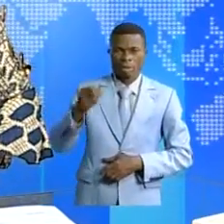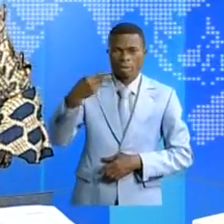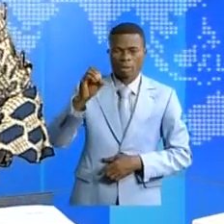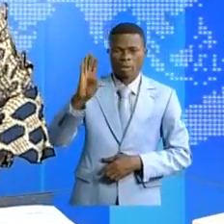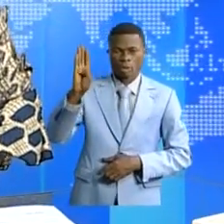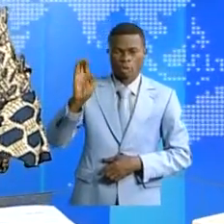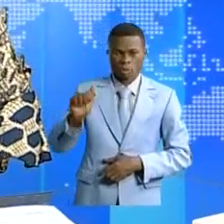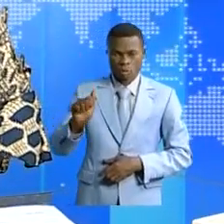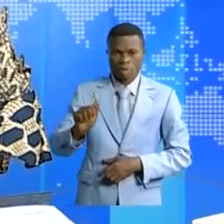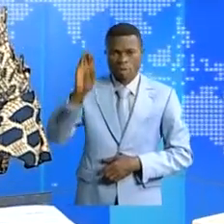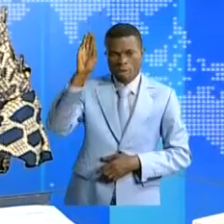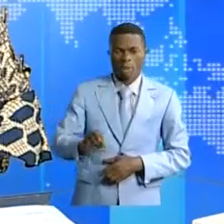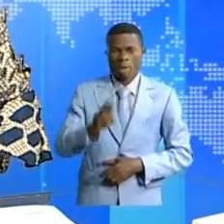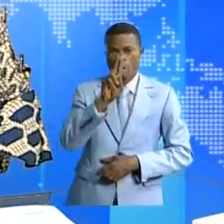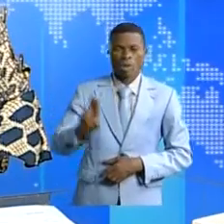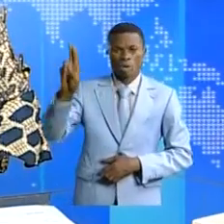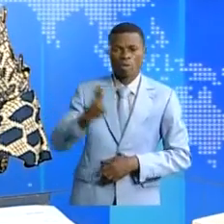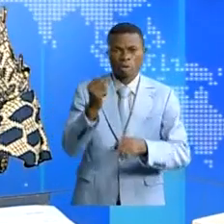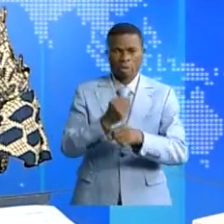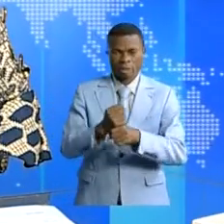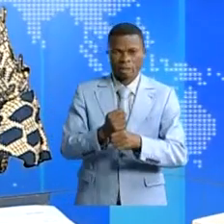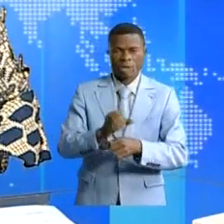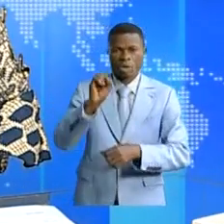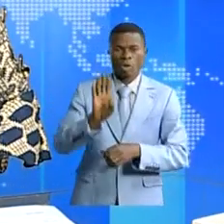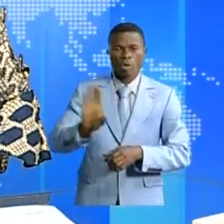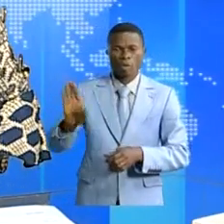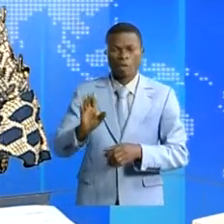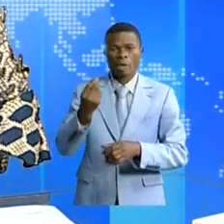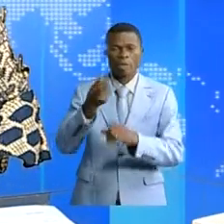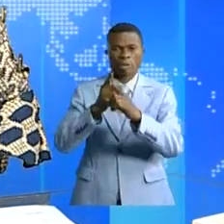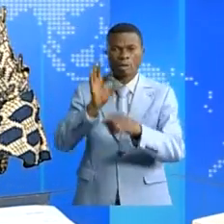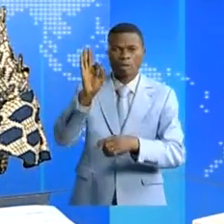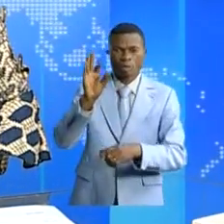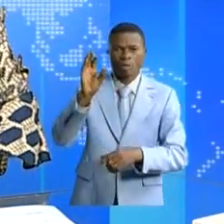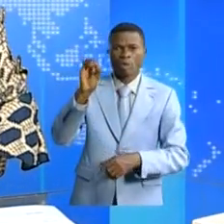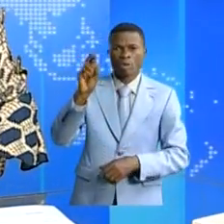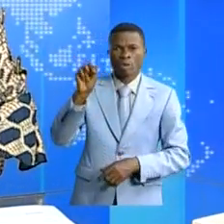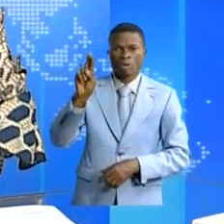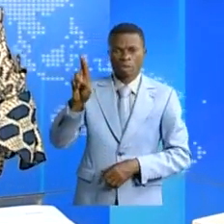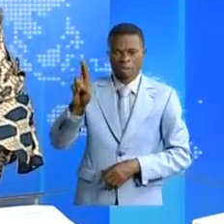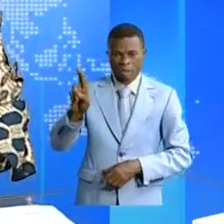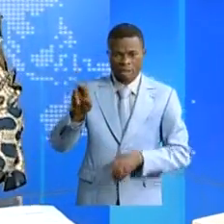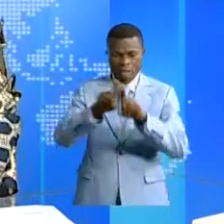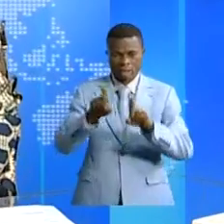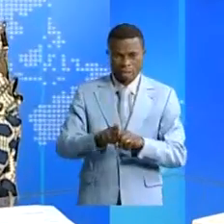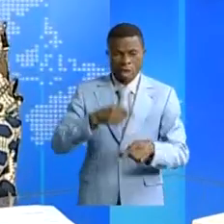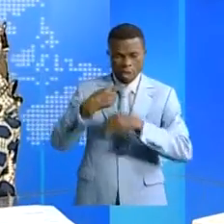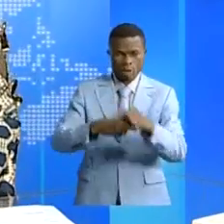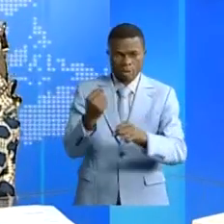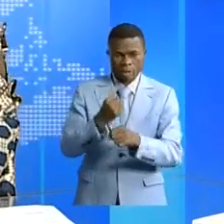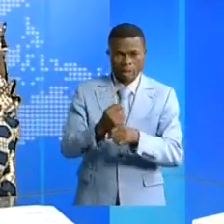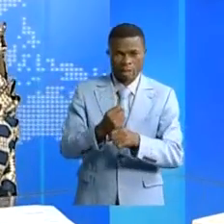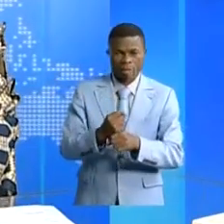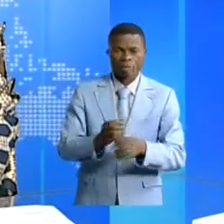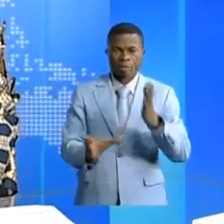Bazuélé. Les travaux sont exécutés par l'Office des routes sur financement du Fonds national d'entretien routier. Le coup d'envoi a été donné